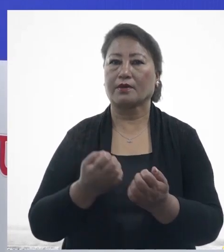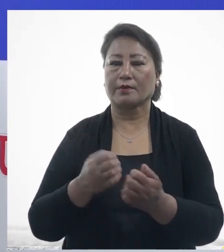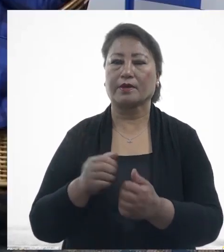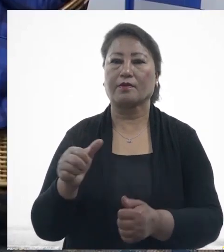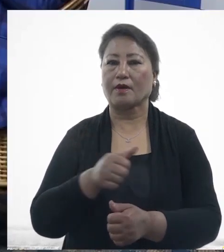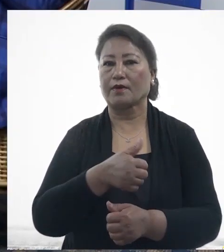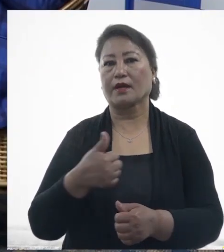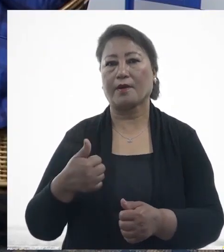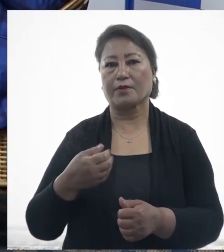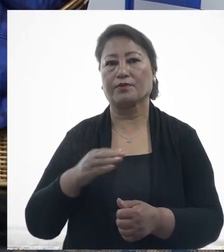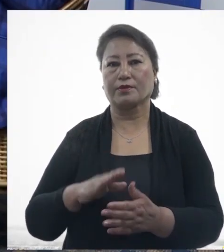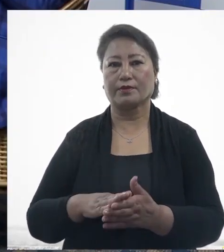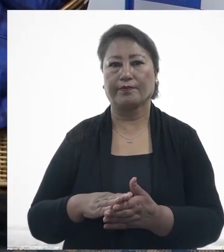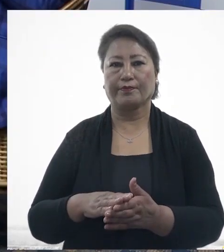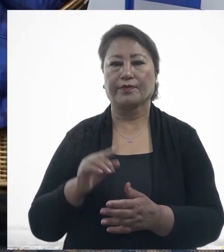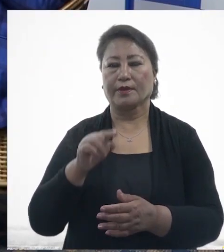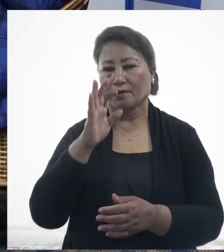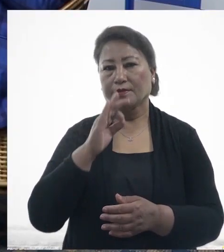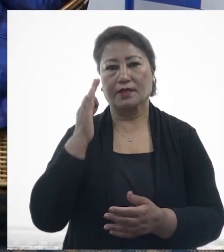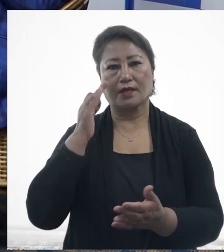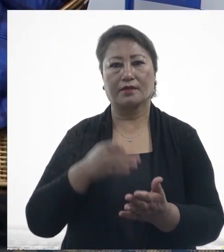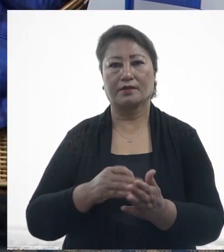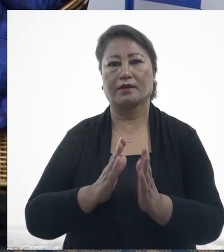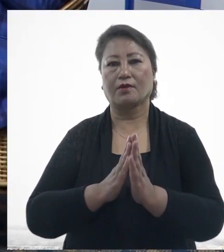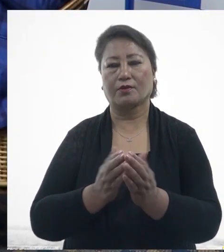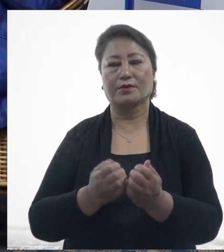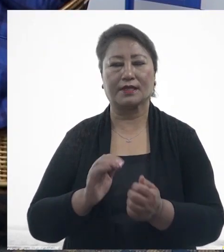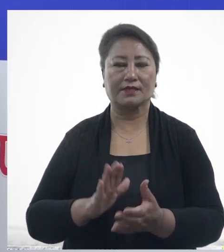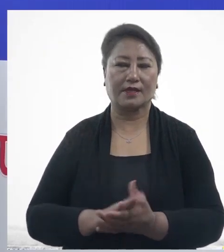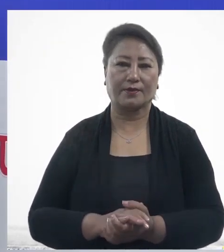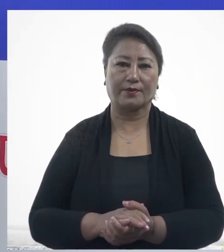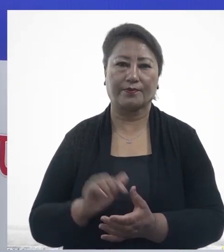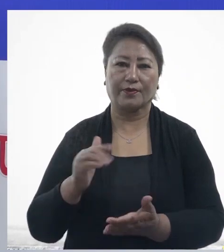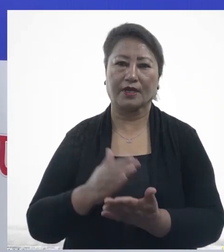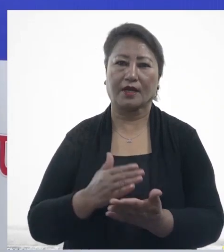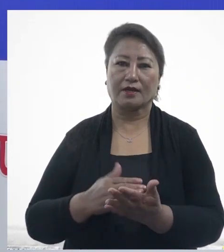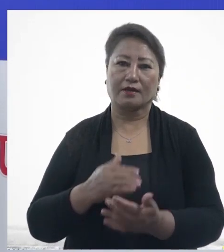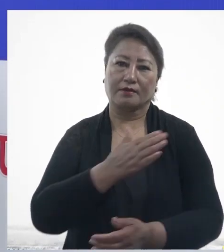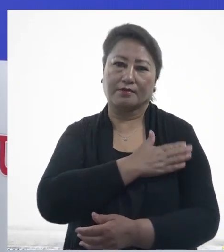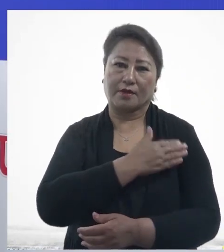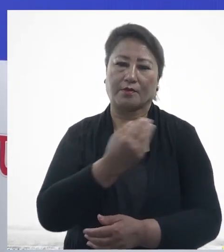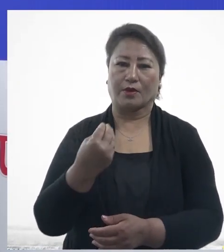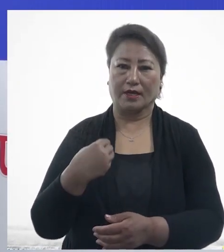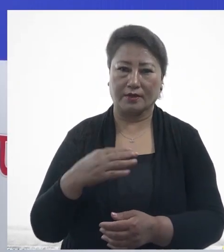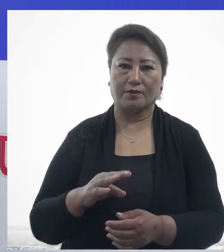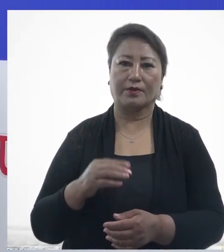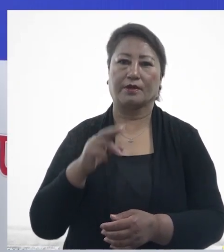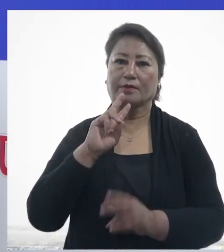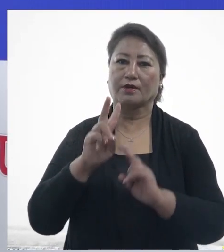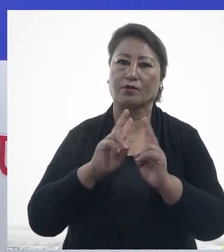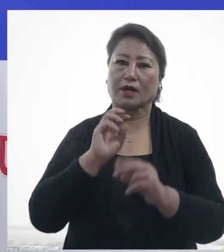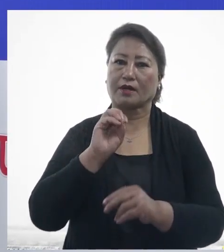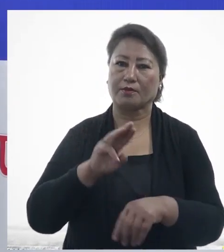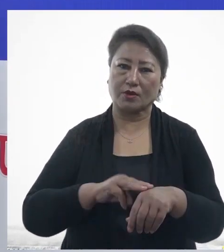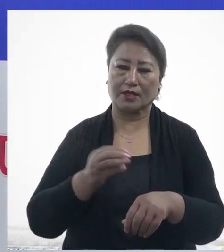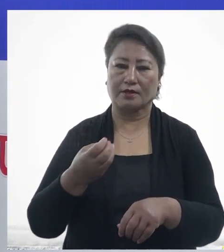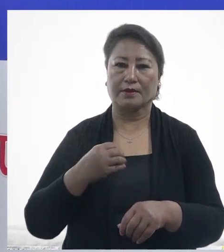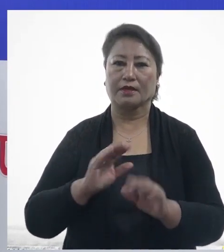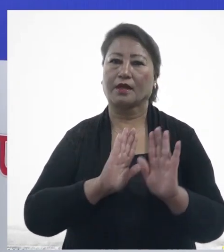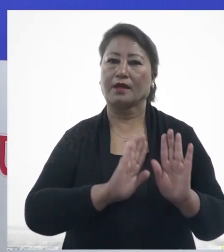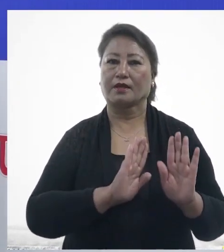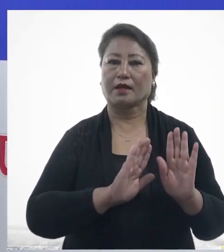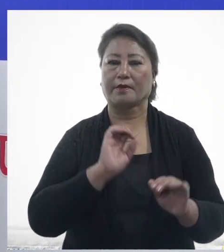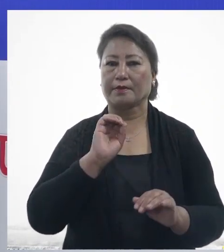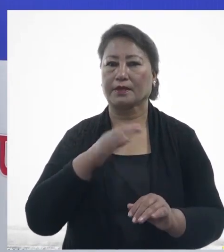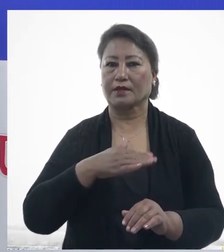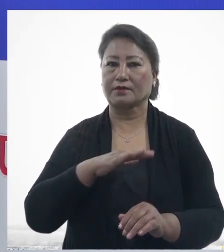राम्रो हुन्थ्यो सो यसमा चाहिँ हजुरको विशेष ध्यान जाओस् भन्ने चाहिँ म आग्रह गर्न चाहन्छु र यो कार्यक्रममा यहाँसम्म बोलाइदिनु भयो आफ्नो कुराहरू राख्न दिनुभयो यहाँको लागि यसको लागि चाहिँ यहाँलाई धेरै धन्यवाद दिन चाहन्छु